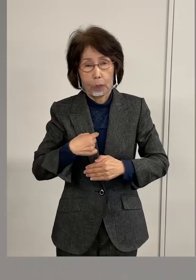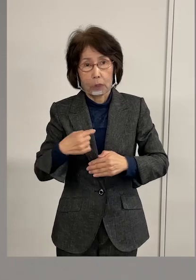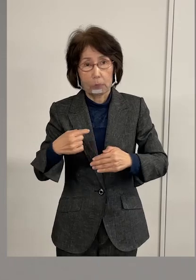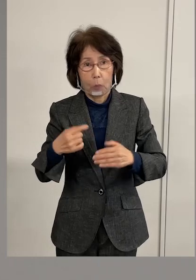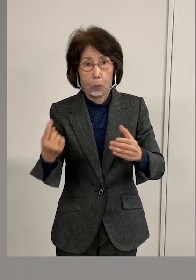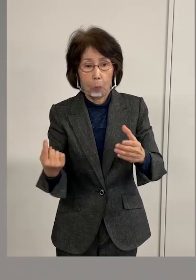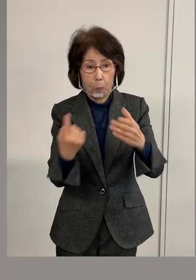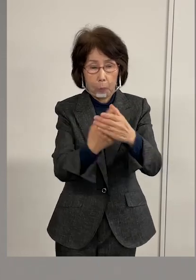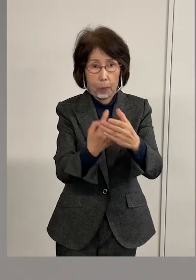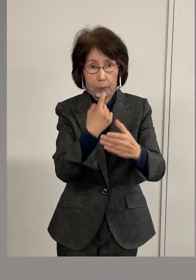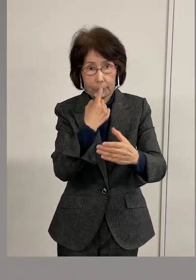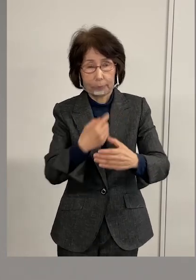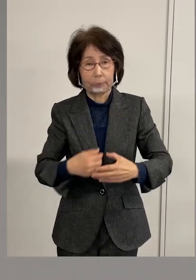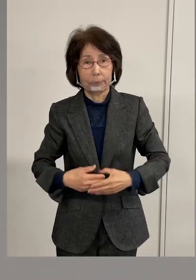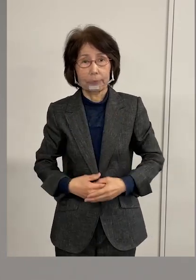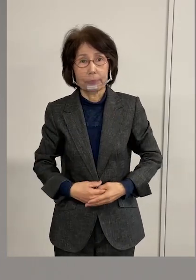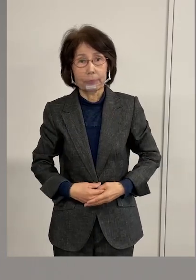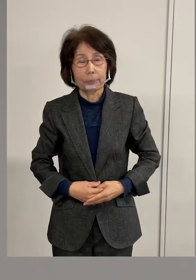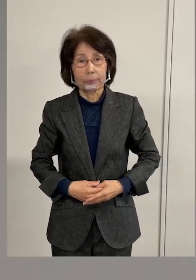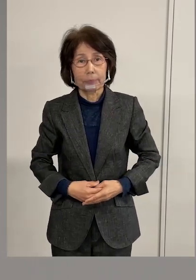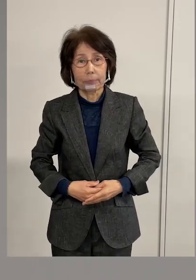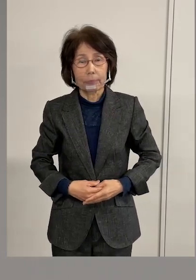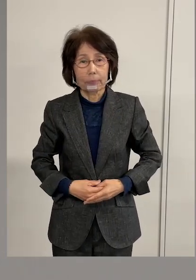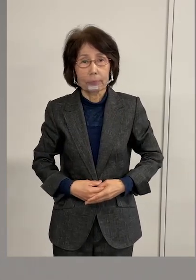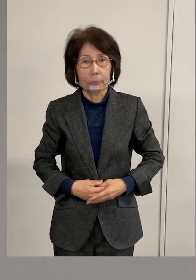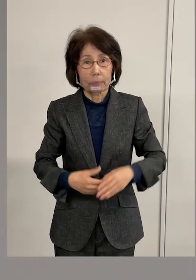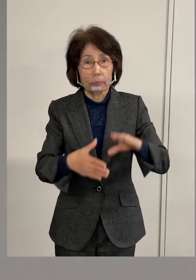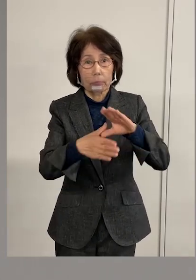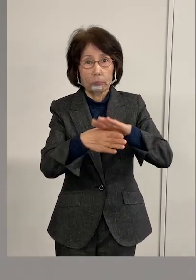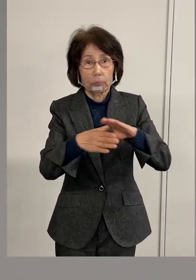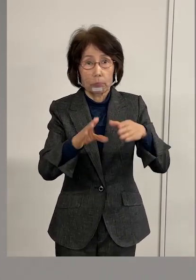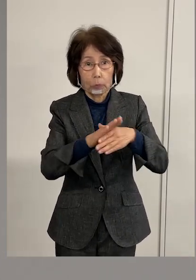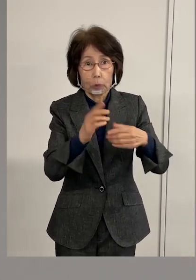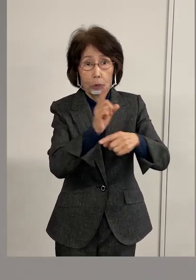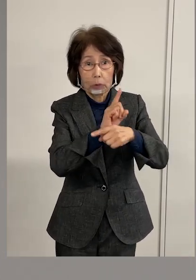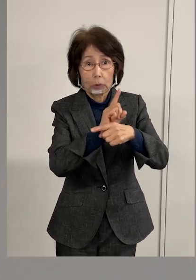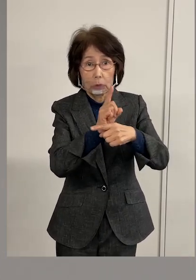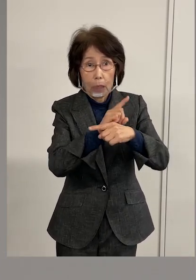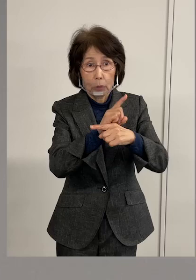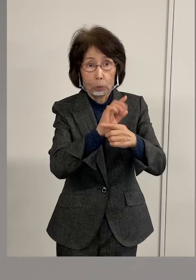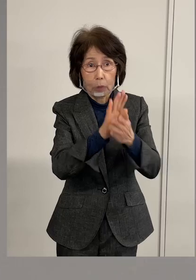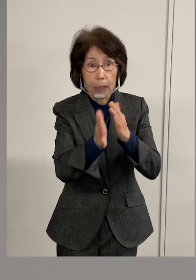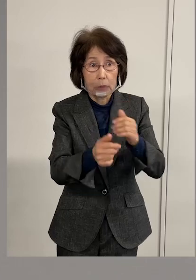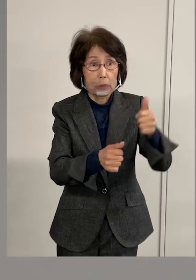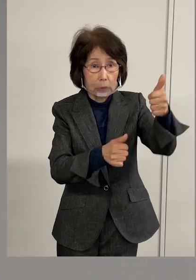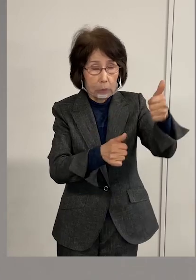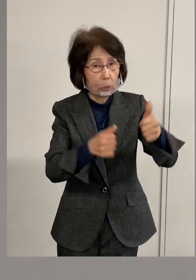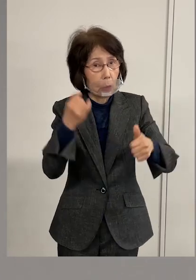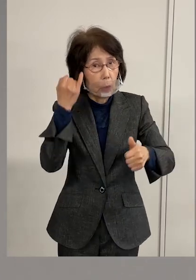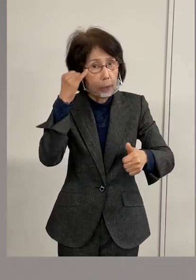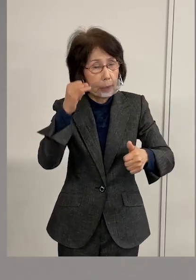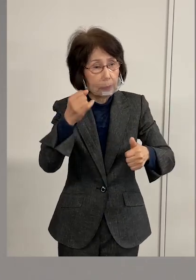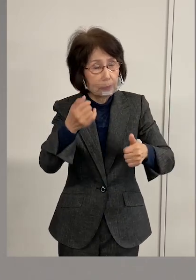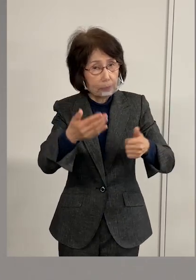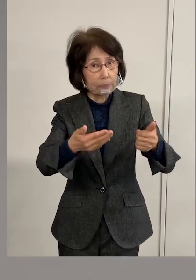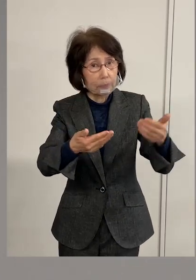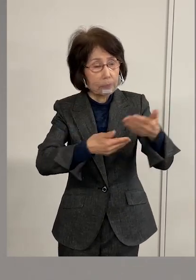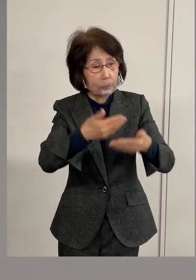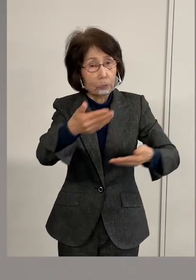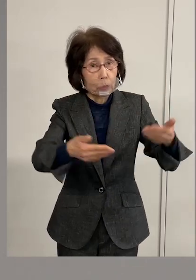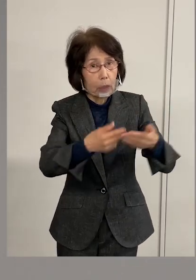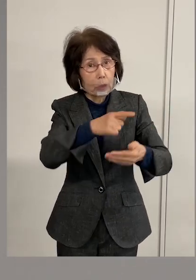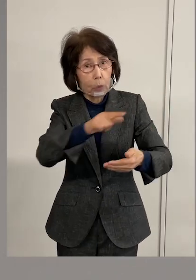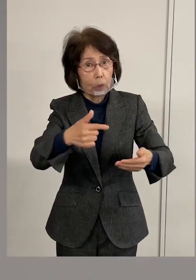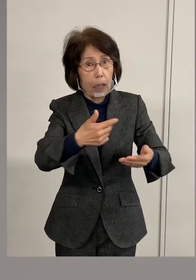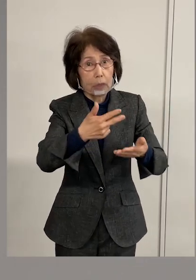しております。で、ここからは、例えば文科大臣と意見交換したときにはいろんな資料が送られてきますし、ま